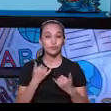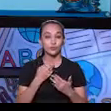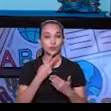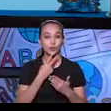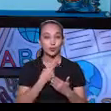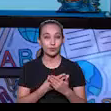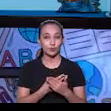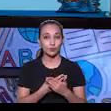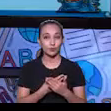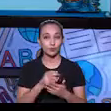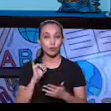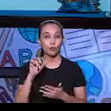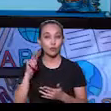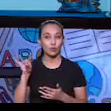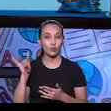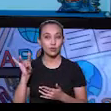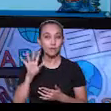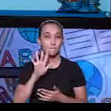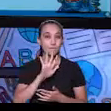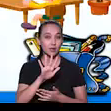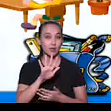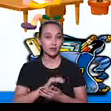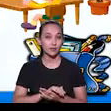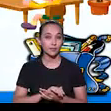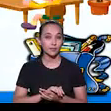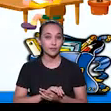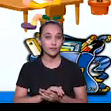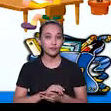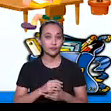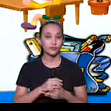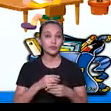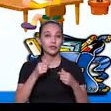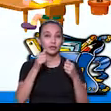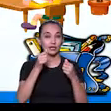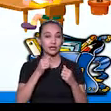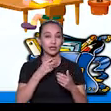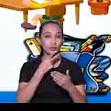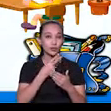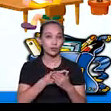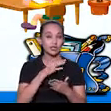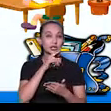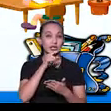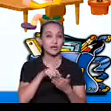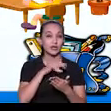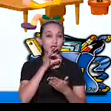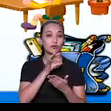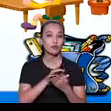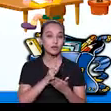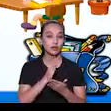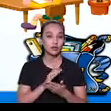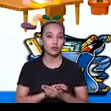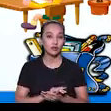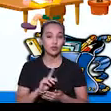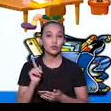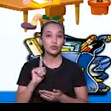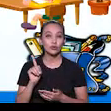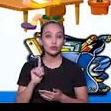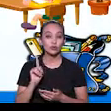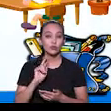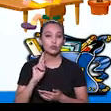теперь посмотрите упражнение пятое. По рисунку вы должны были ответить на вопрос, кто